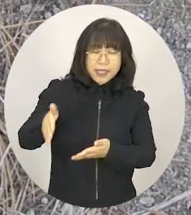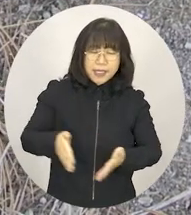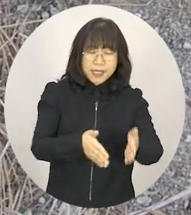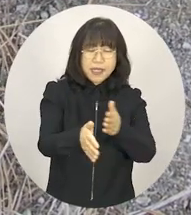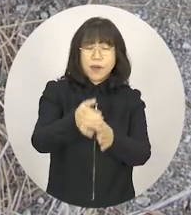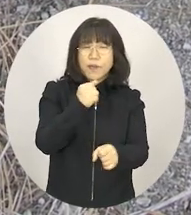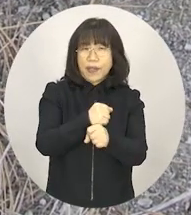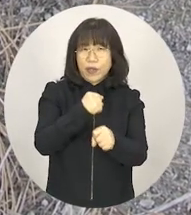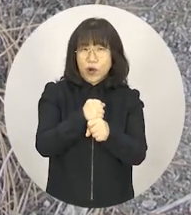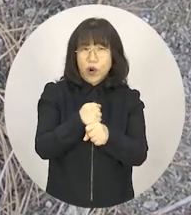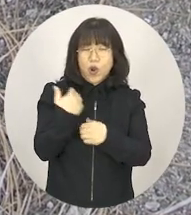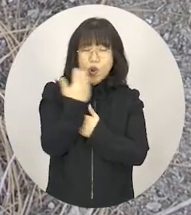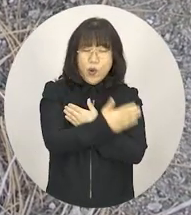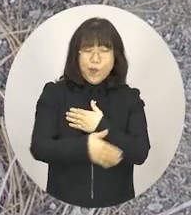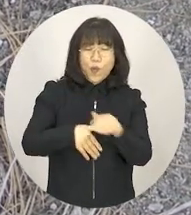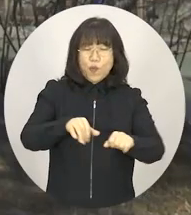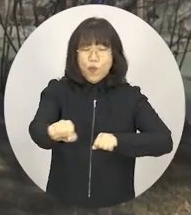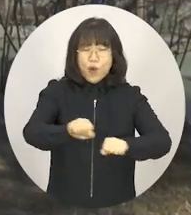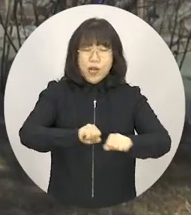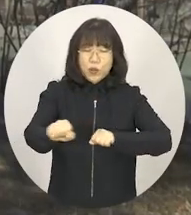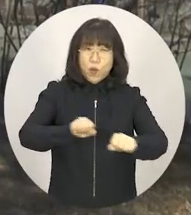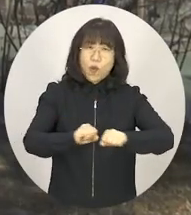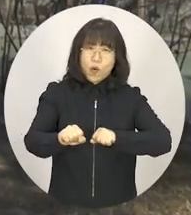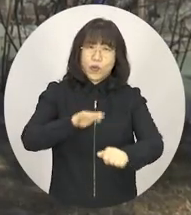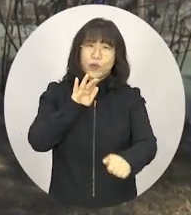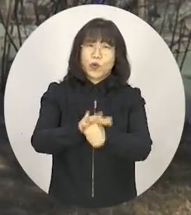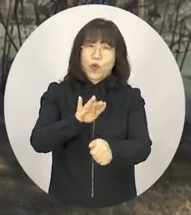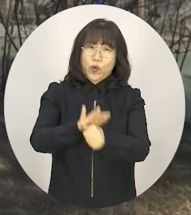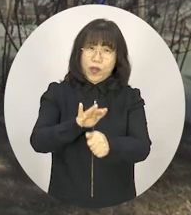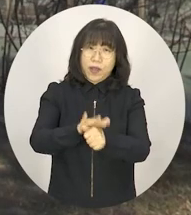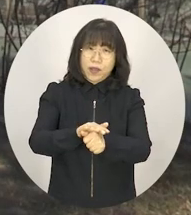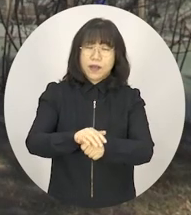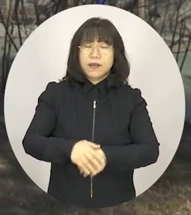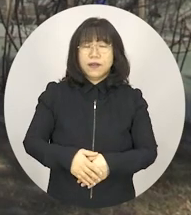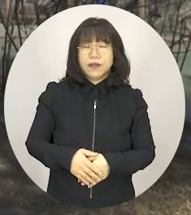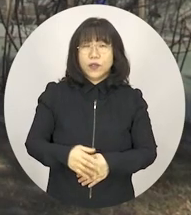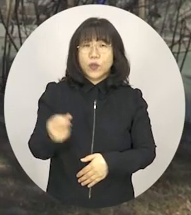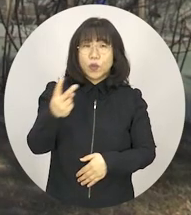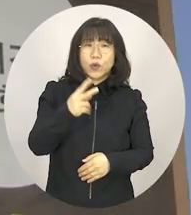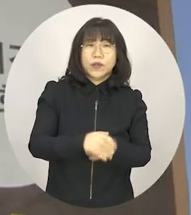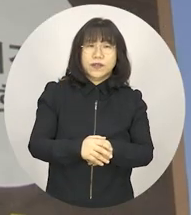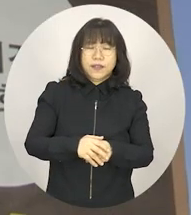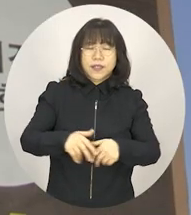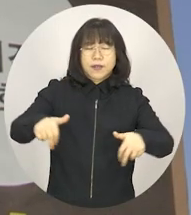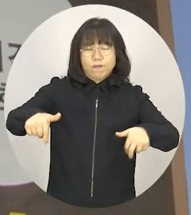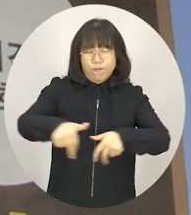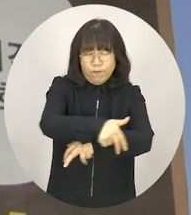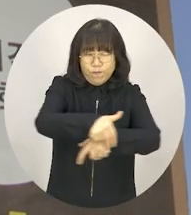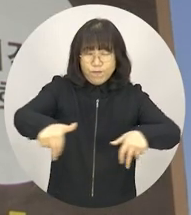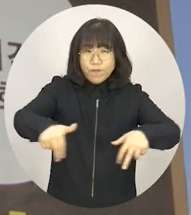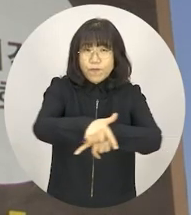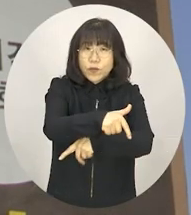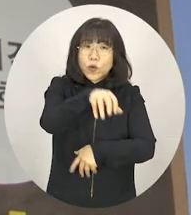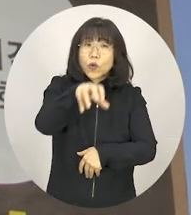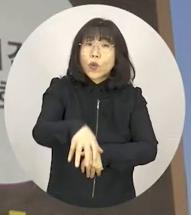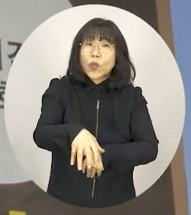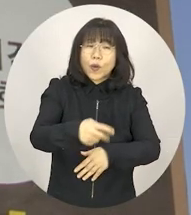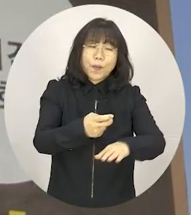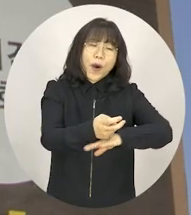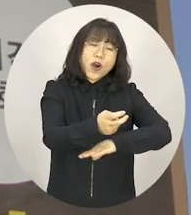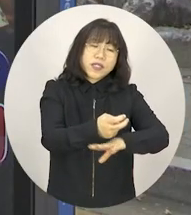트랙 등을 조성해 신체 활동이 이루어질 수 있는 환경을 만들었습니다 이밖에도 유동인구가 많은